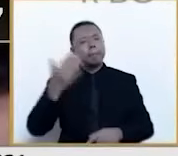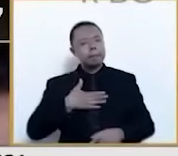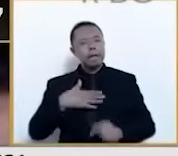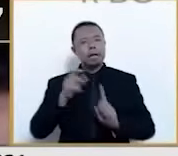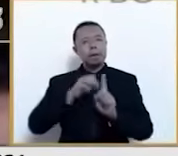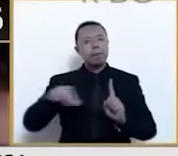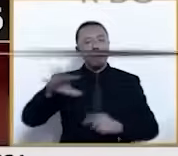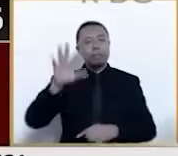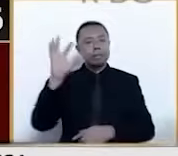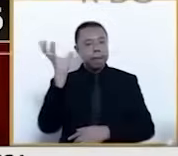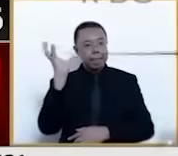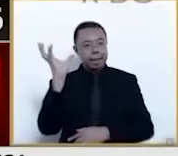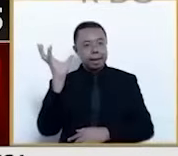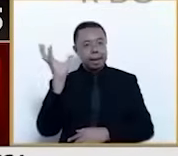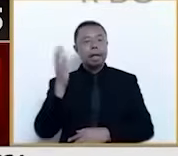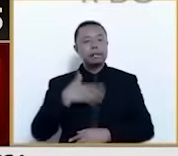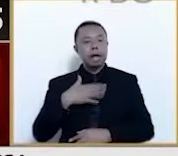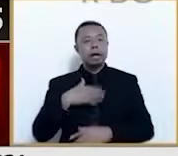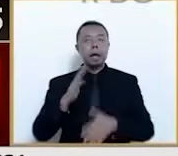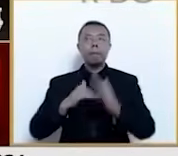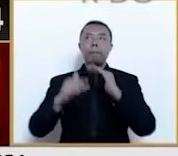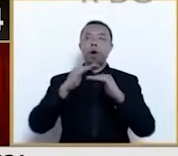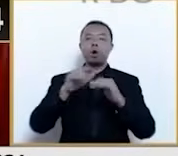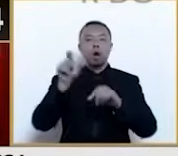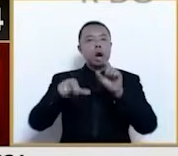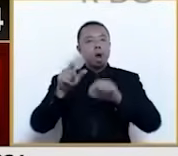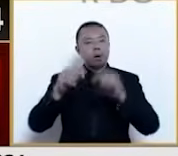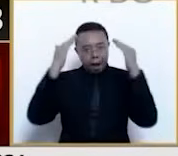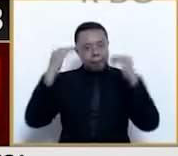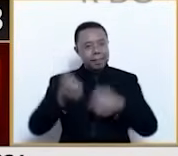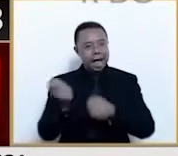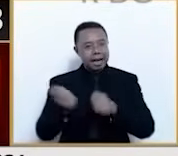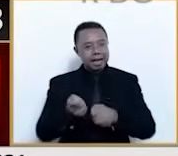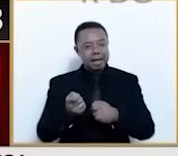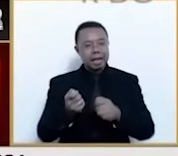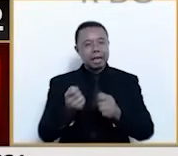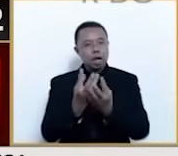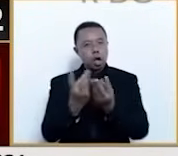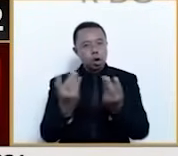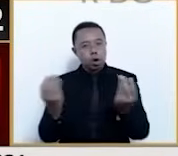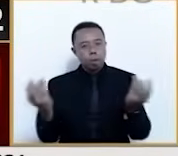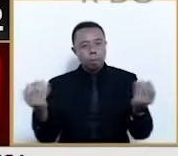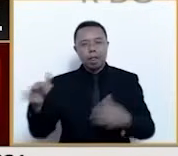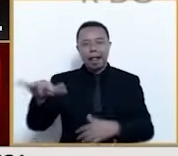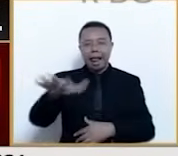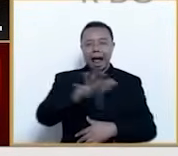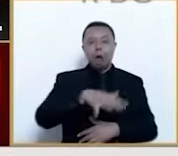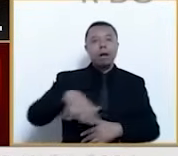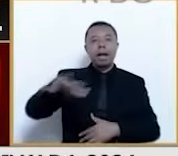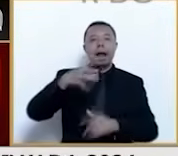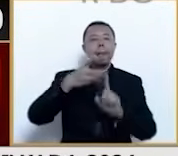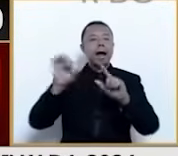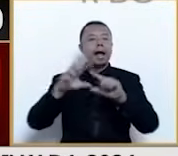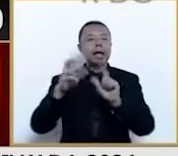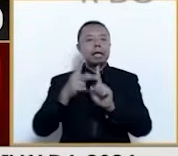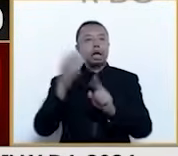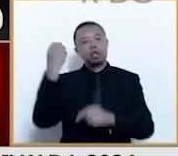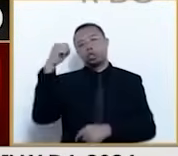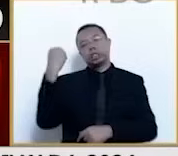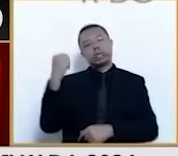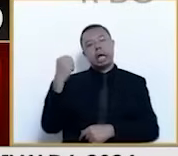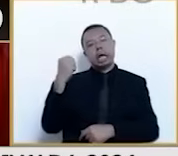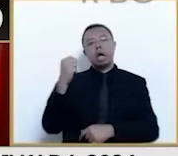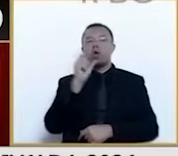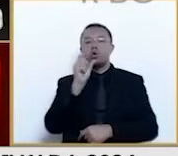di Provinsi Banten, saya membangun petani-petani rumput laut di sekitar daerah Bayah. Itu sangat sulit